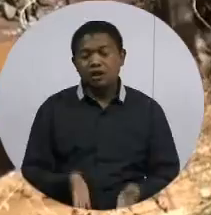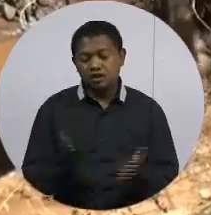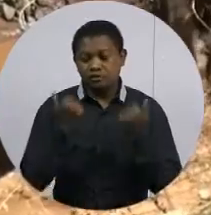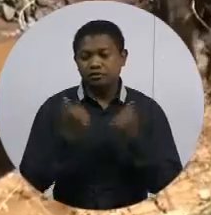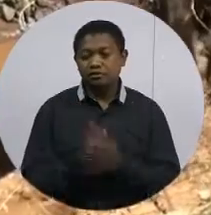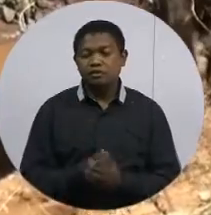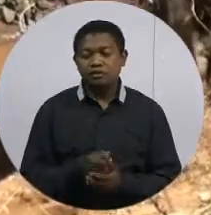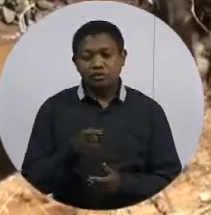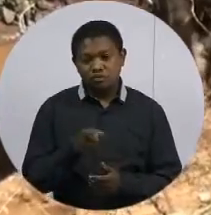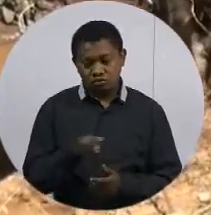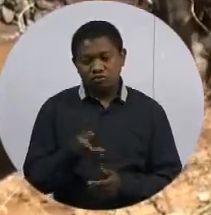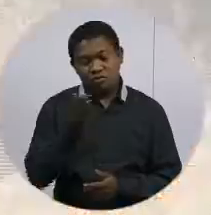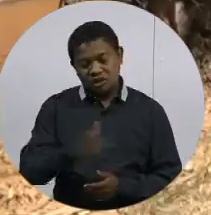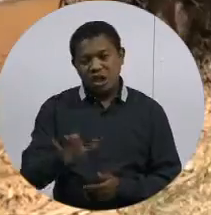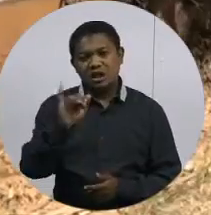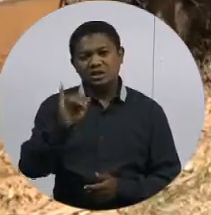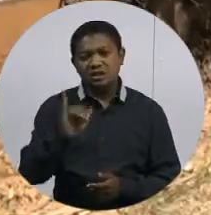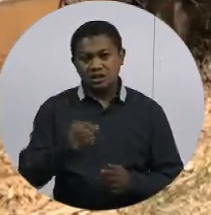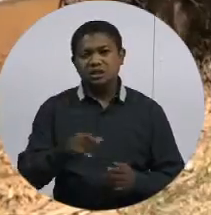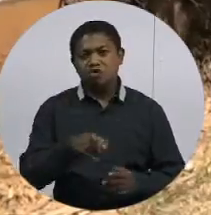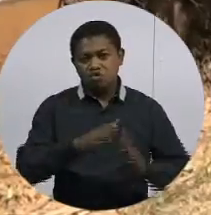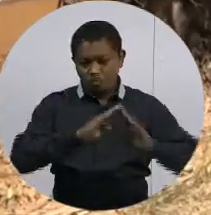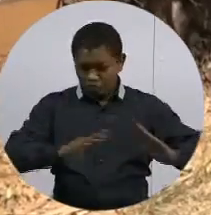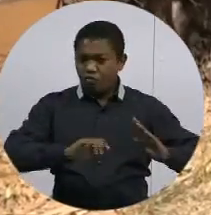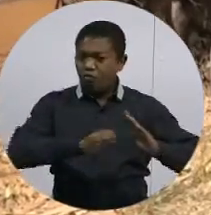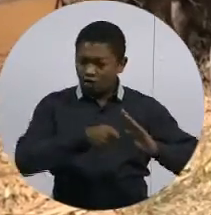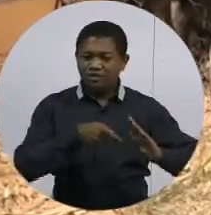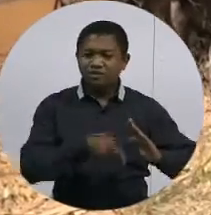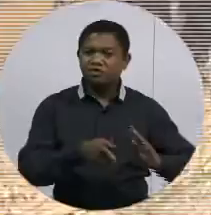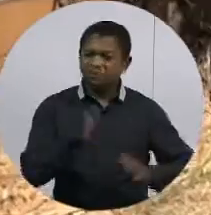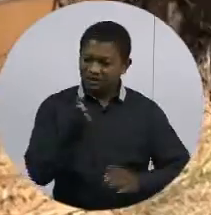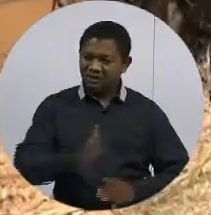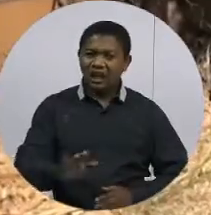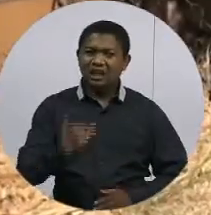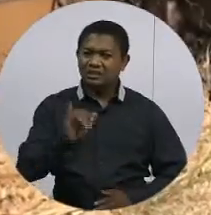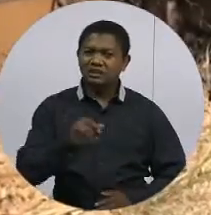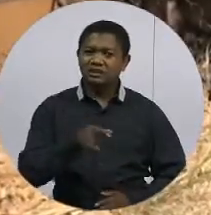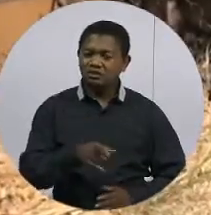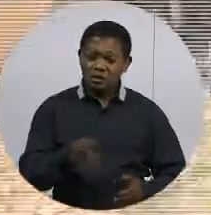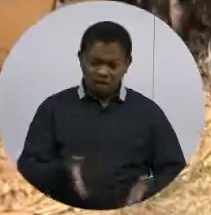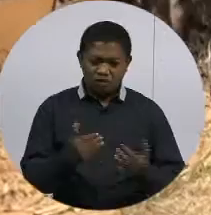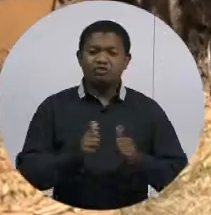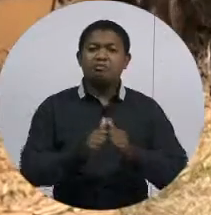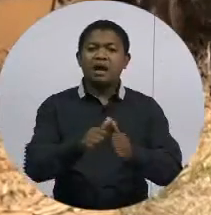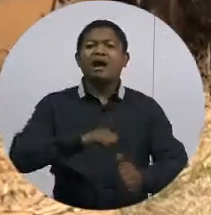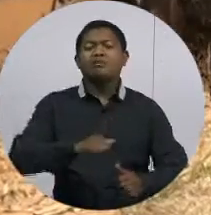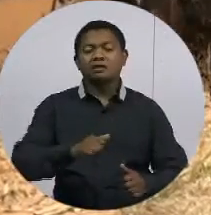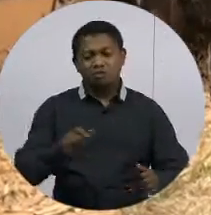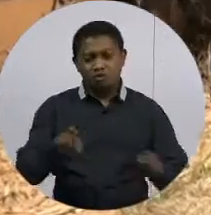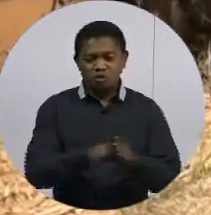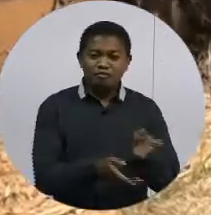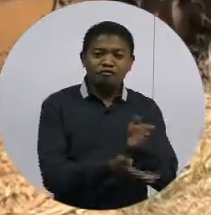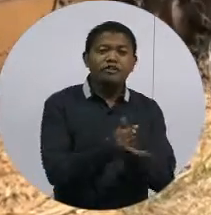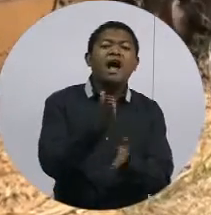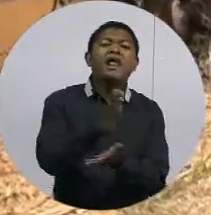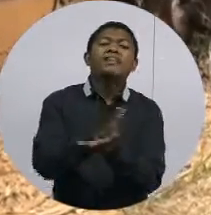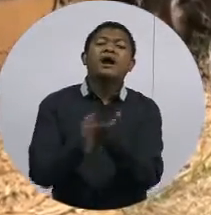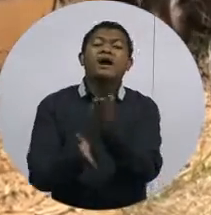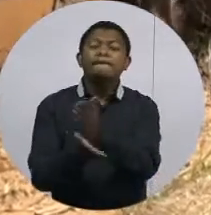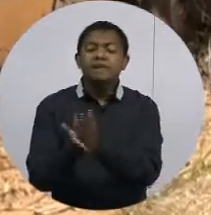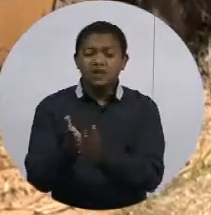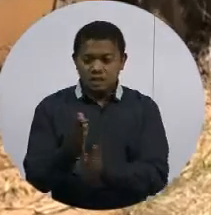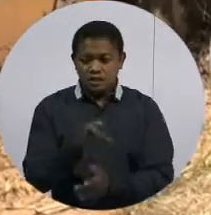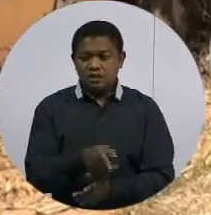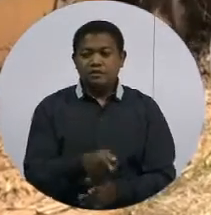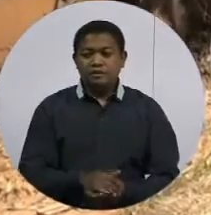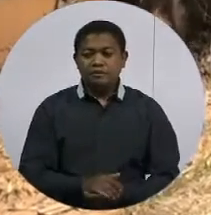indrindra ho an'ny vahoaka rehetra zay aloha ny tsara indrindra hoe solidaire mifampanohana eo zany nefa